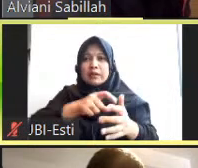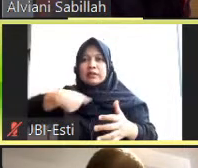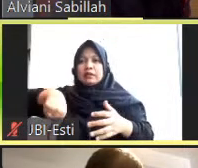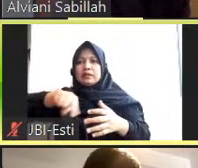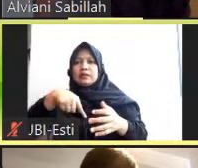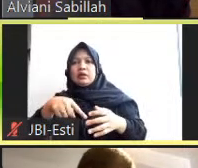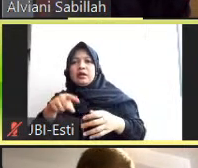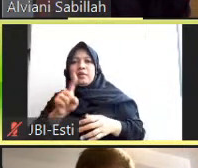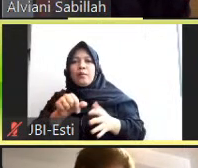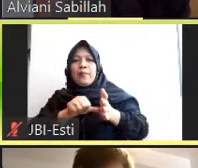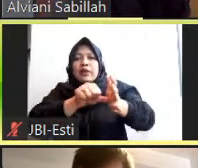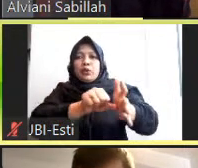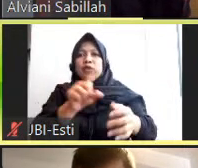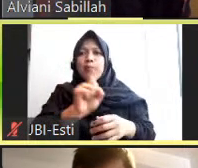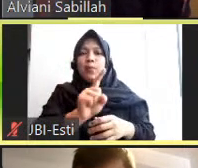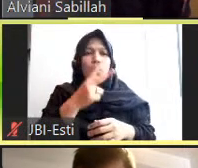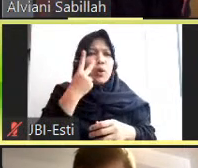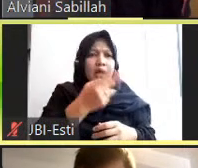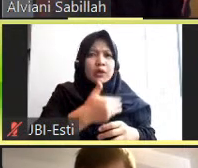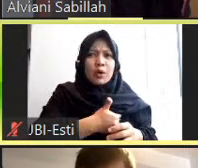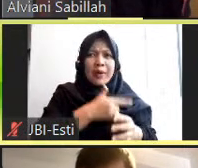Saat itu kondisinya korbannya udah berdarah-darah, tapi